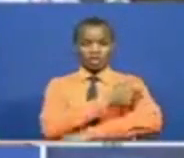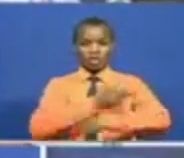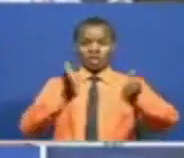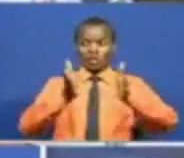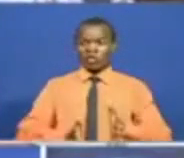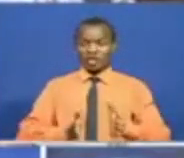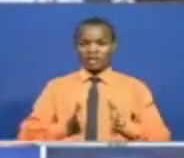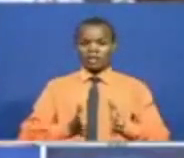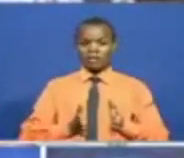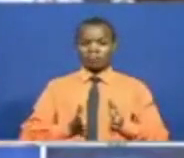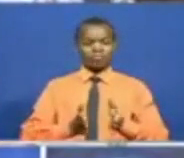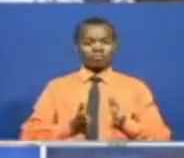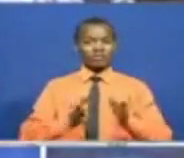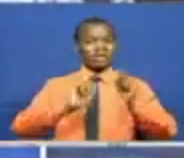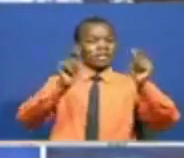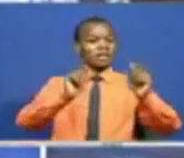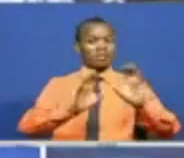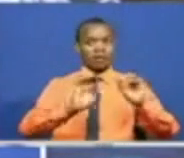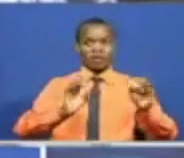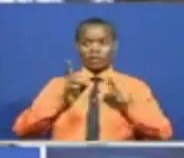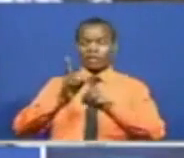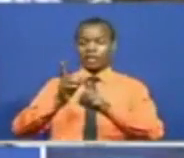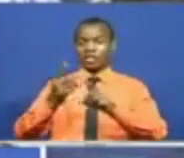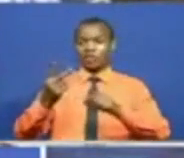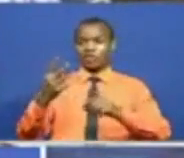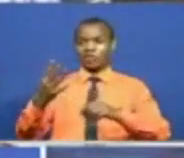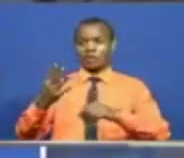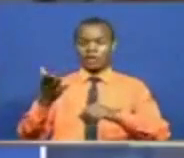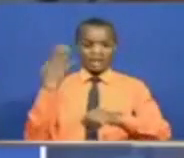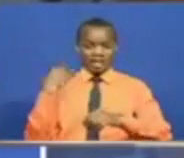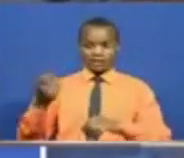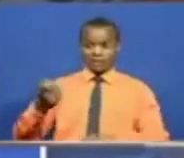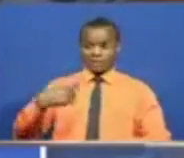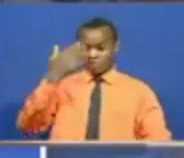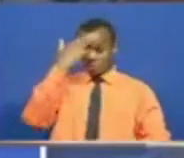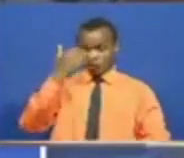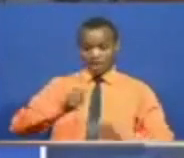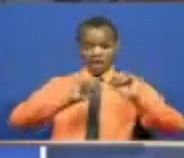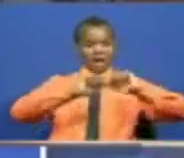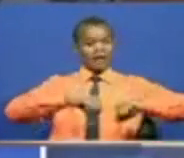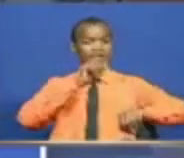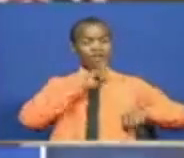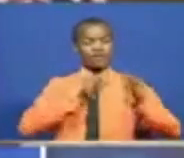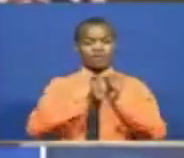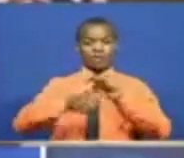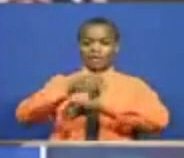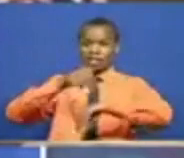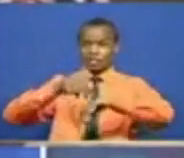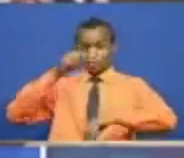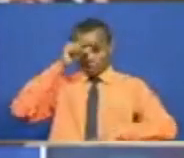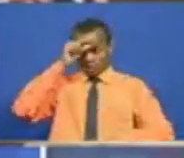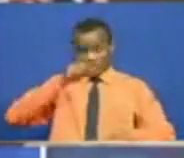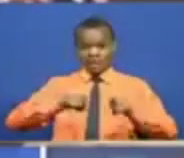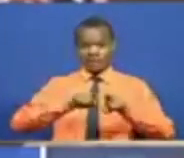mbali mgomo wao kote nchini mnamo tarehe 24 mwezi uliopita baada ya kuafikia mkataba na serikali ya kitaifa, huku nao